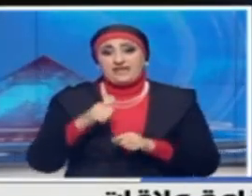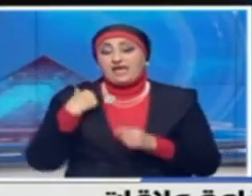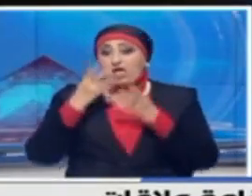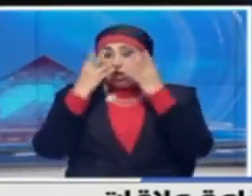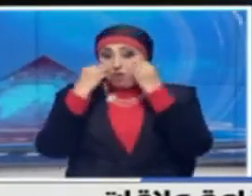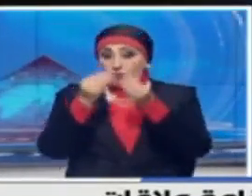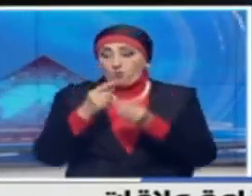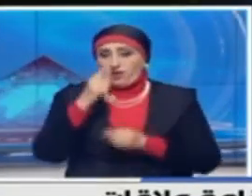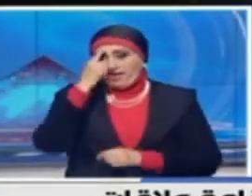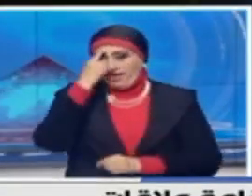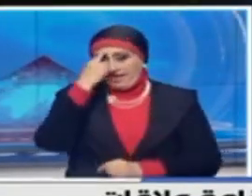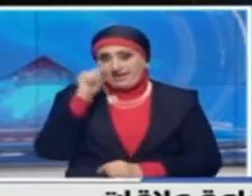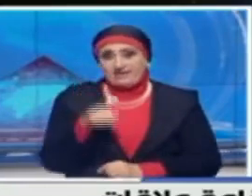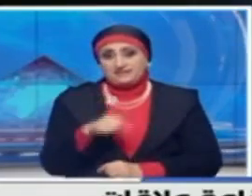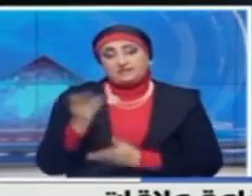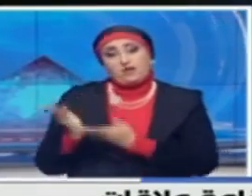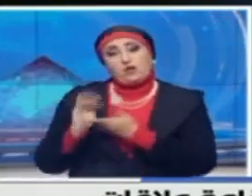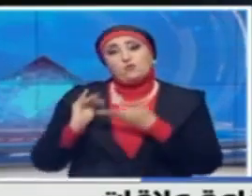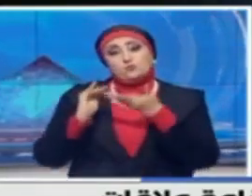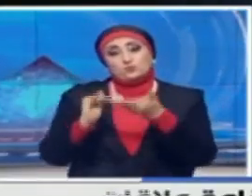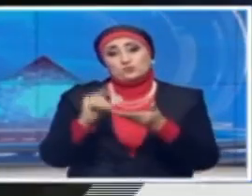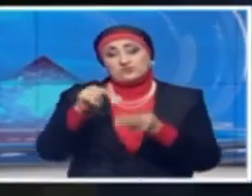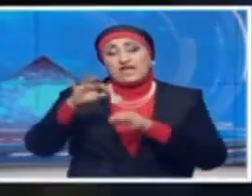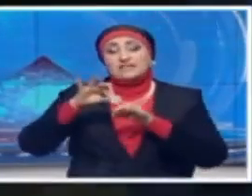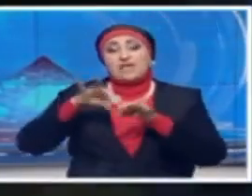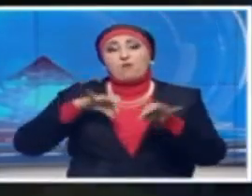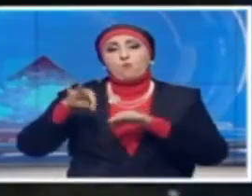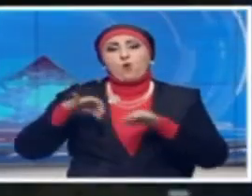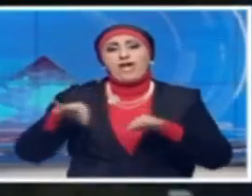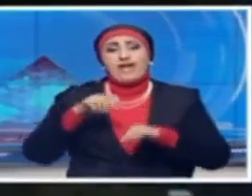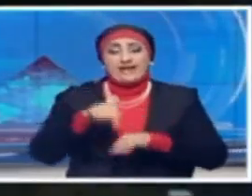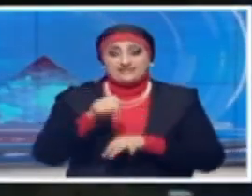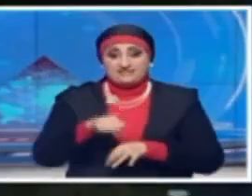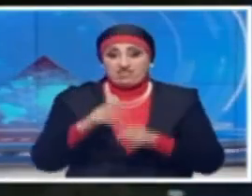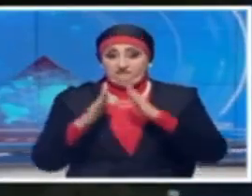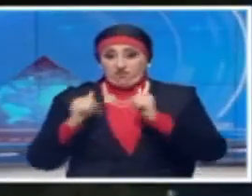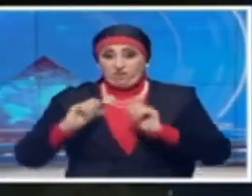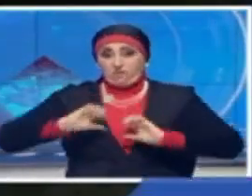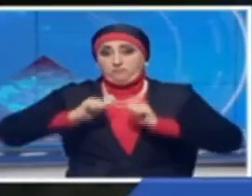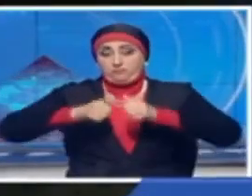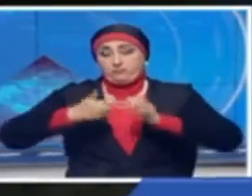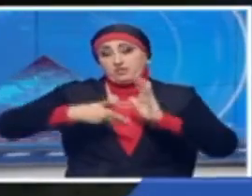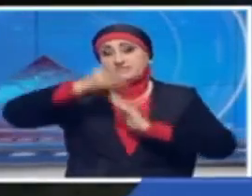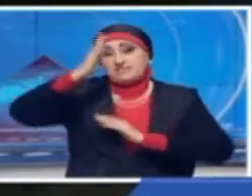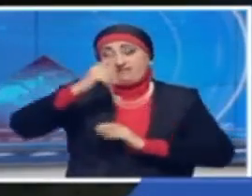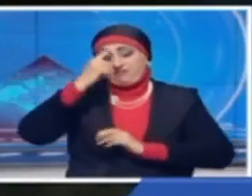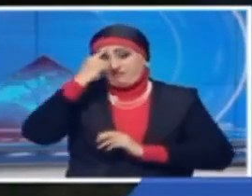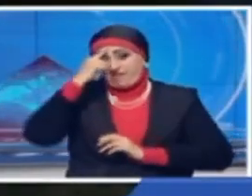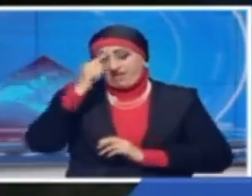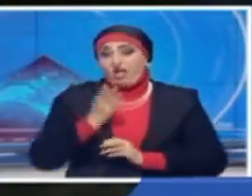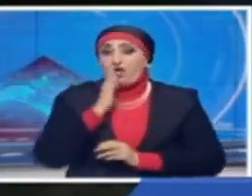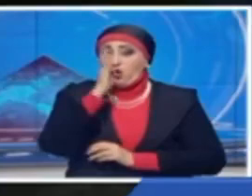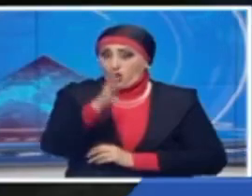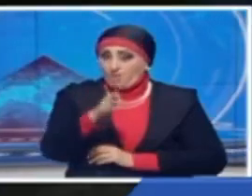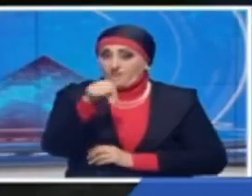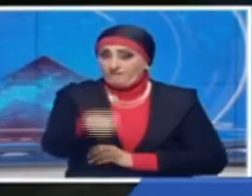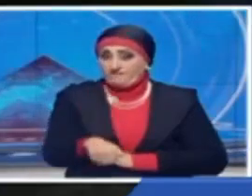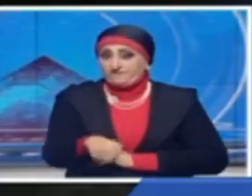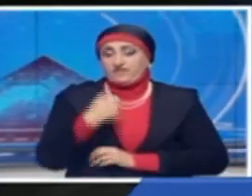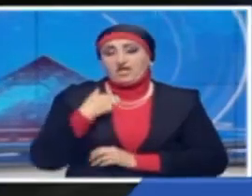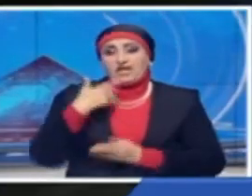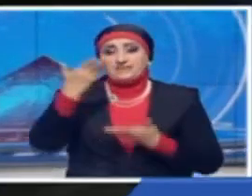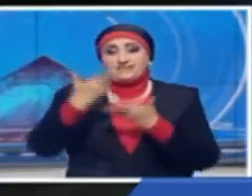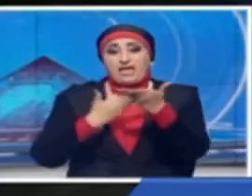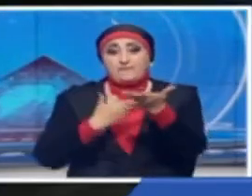الهند بصراحة بتوفرها للمصريين المهندسين في مصر بيدرسوا في الهند التكنولوجيا الهندية، في مجال تبادل